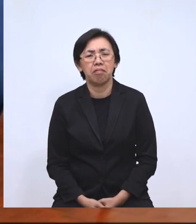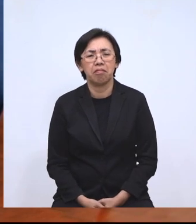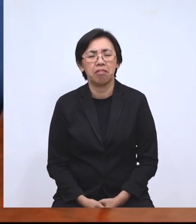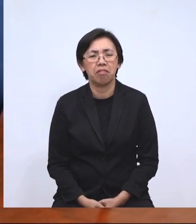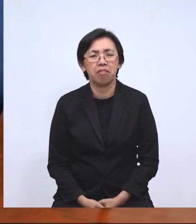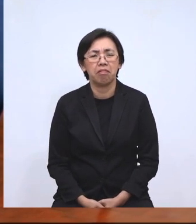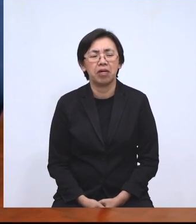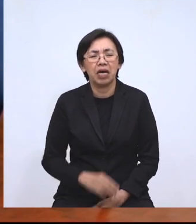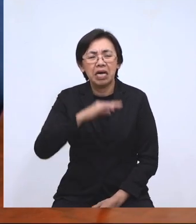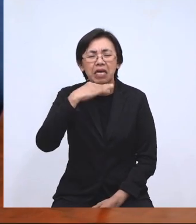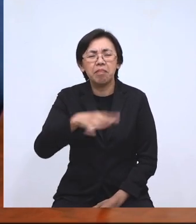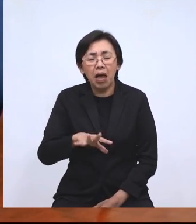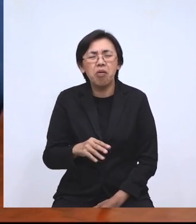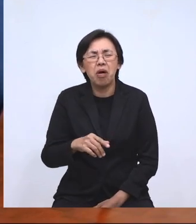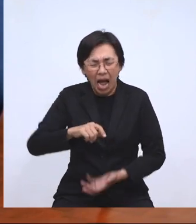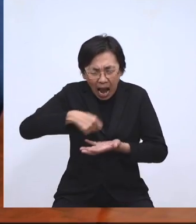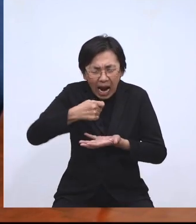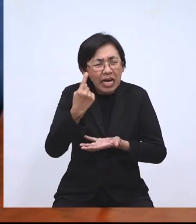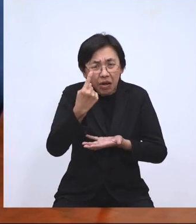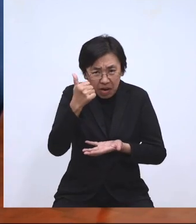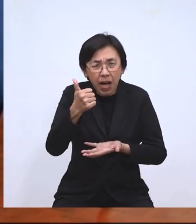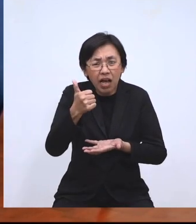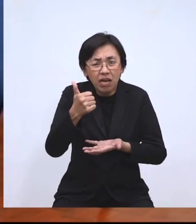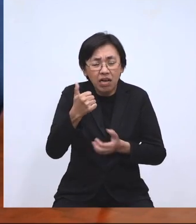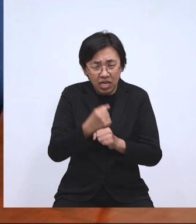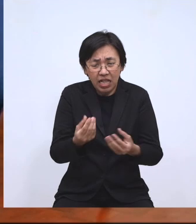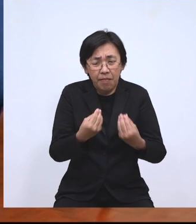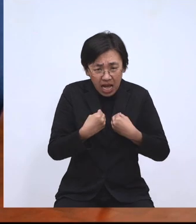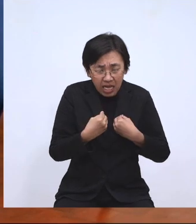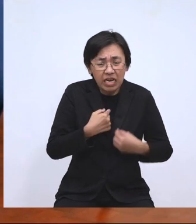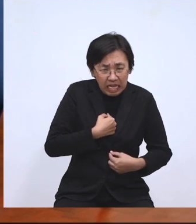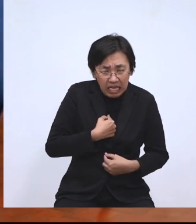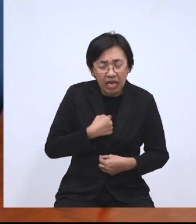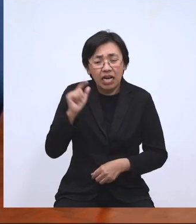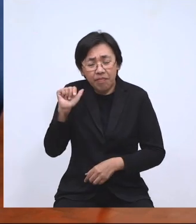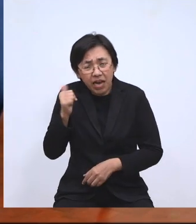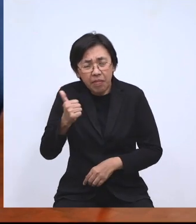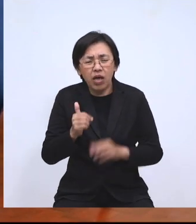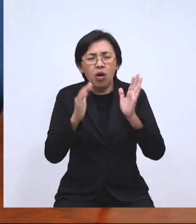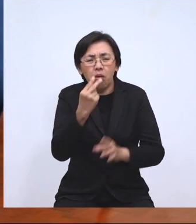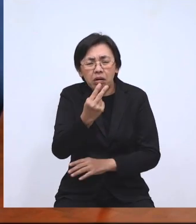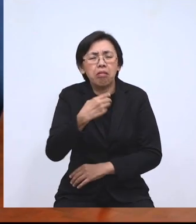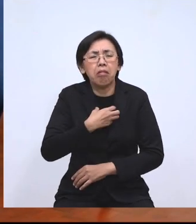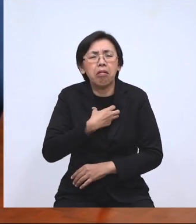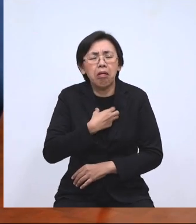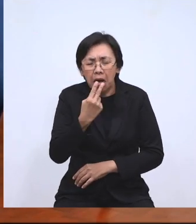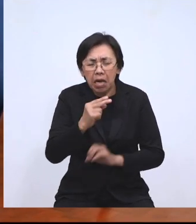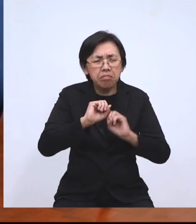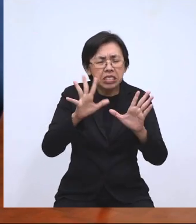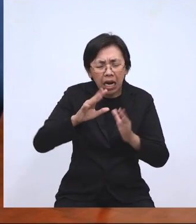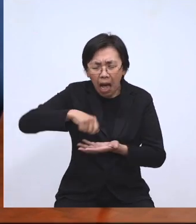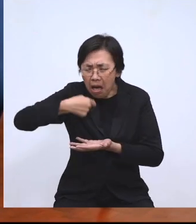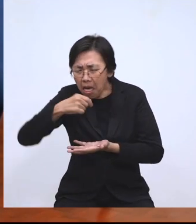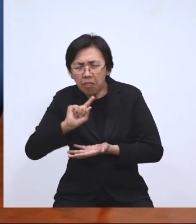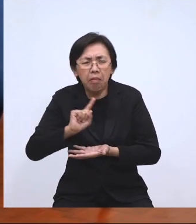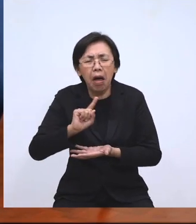ถ้าอิ่มแล้วมอสขวัญขอแค่คำเดียวได้ไหมทำให้ครูหวานกับคุณแม่ผู้ชมอยากเห็นเพราะว่าเราเขายังเห็นไม่ชัด